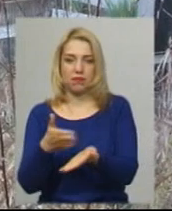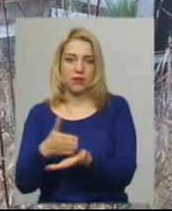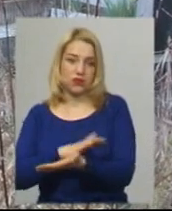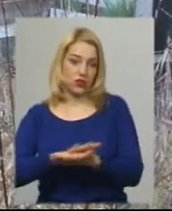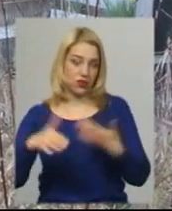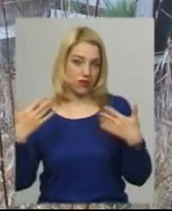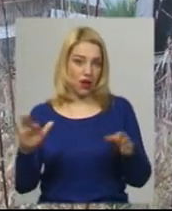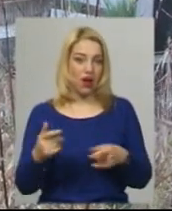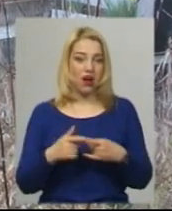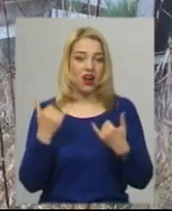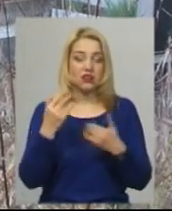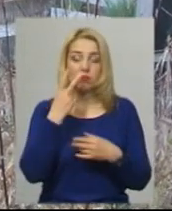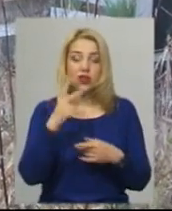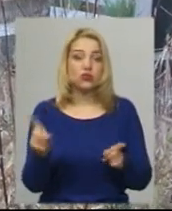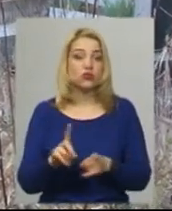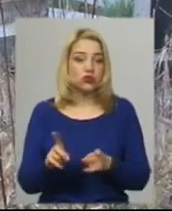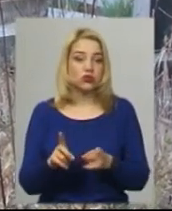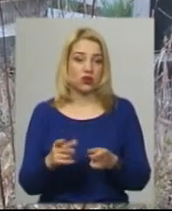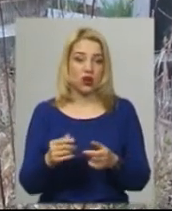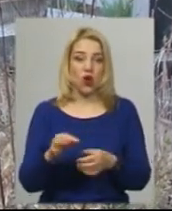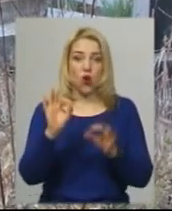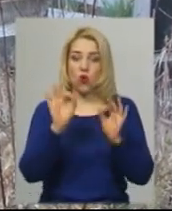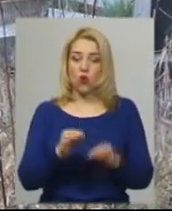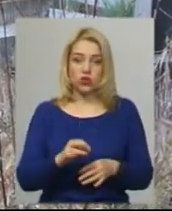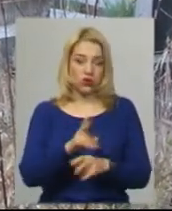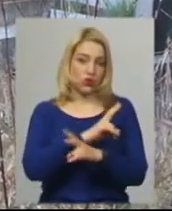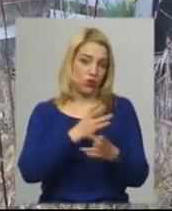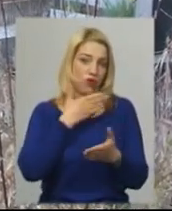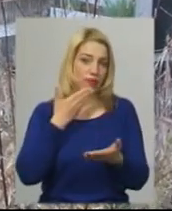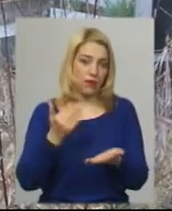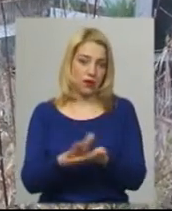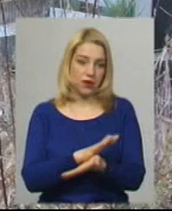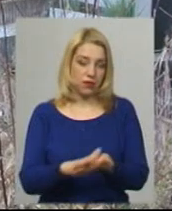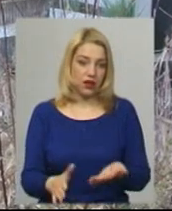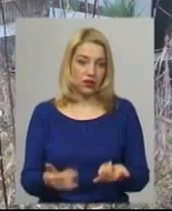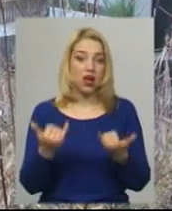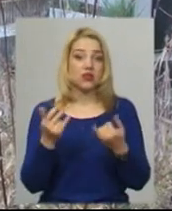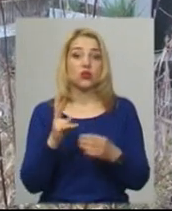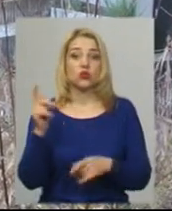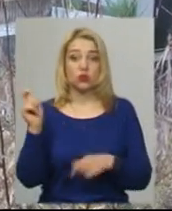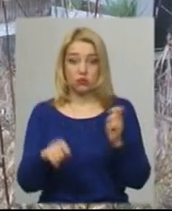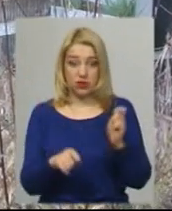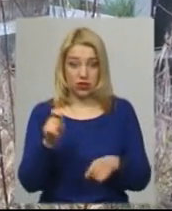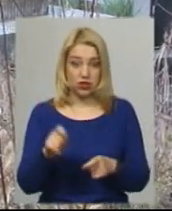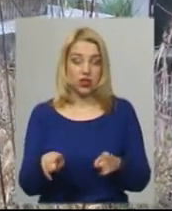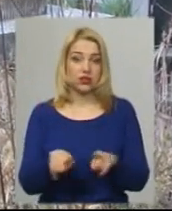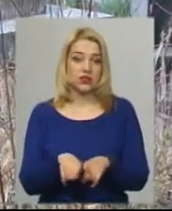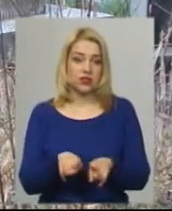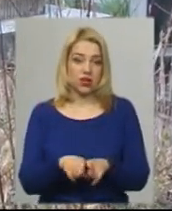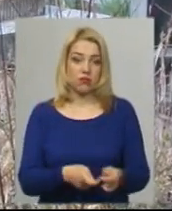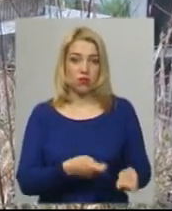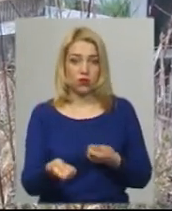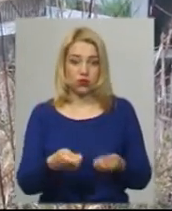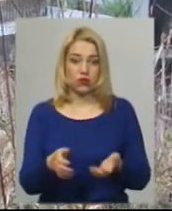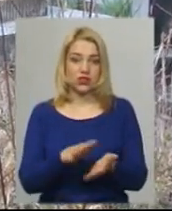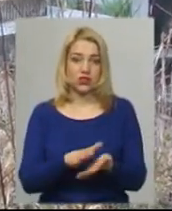от зараз ще стоять могили, ніхто осінню не прибирав. А навіть зараз, от хто приїжджав, теж понавозили сміття, і